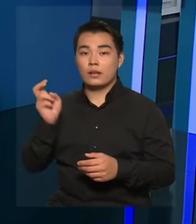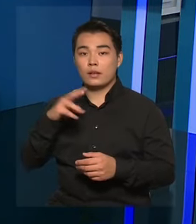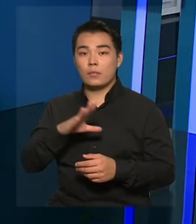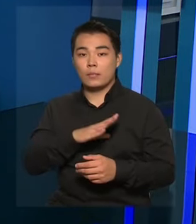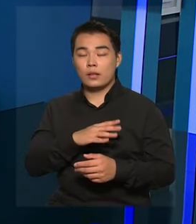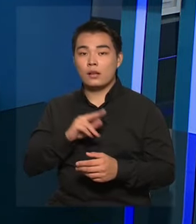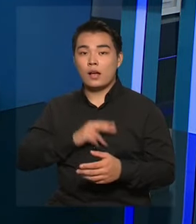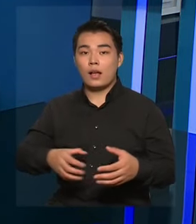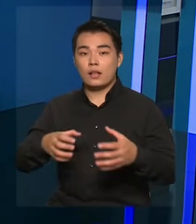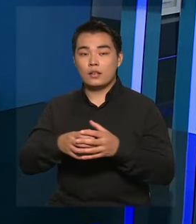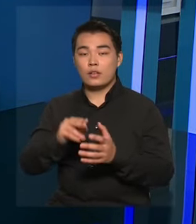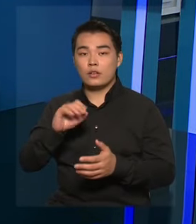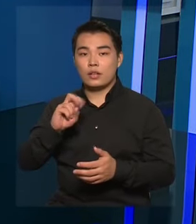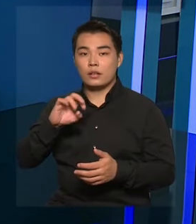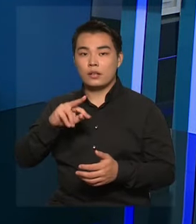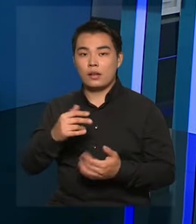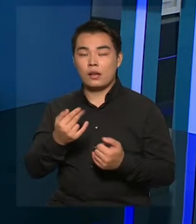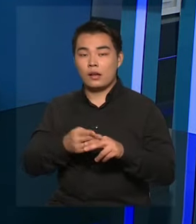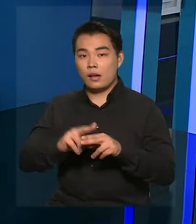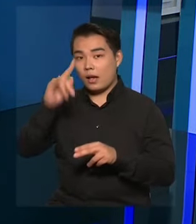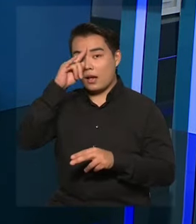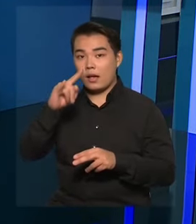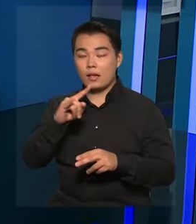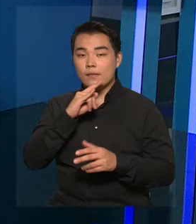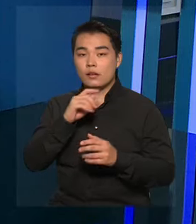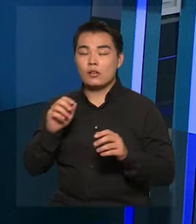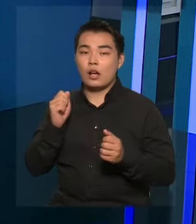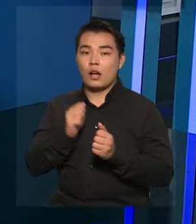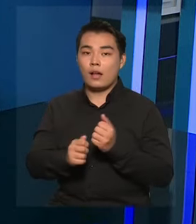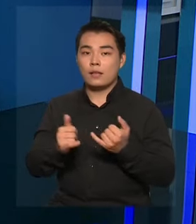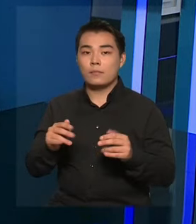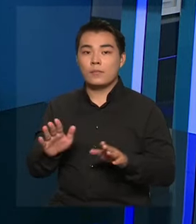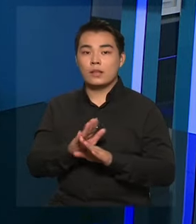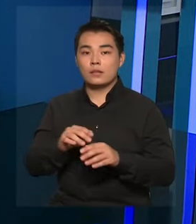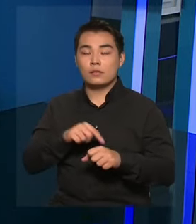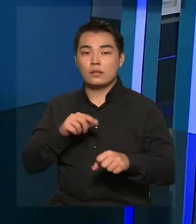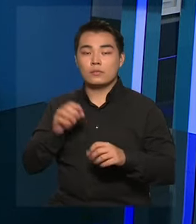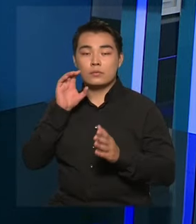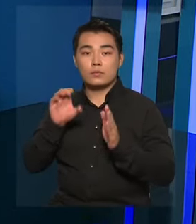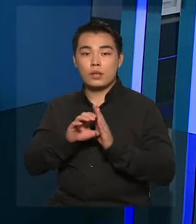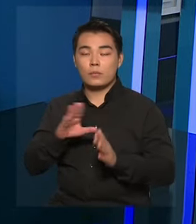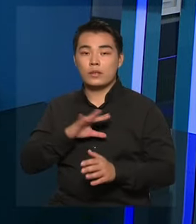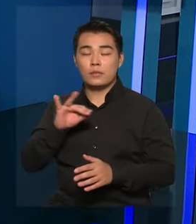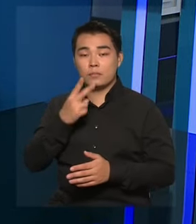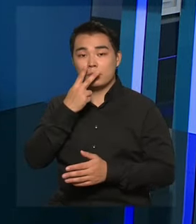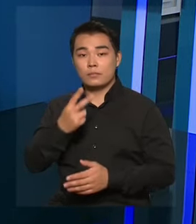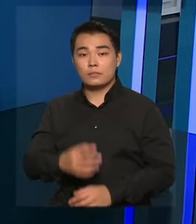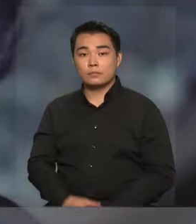келді. Әріптесім Жанель Нұрболатқызы оның қазақтың ән өнері турасында ой пікірін білген еді. Сол қызықты сюжетке зер